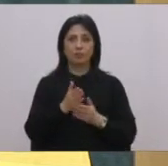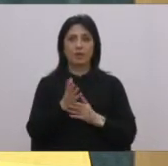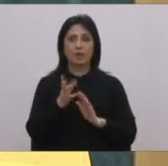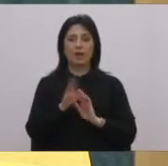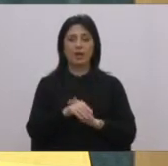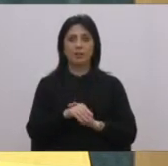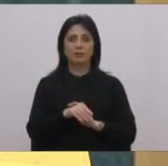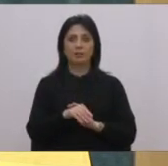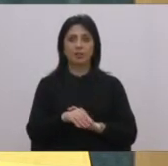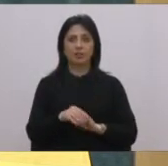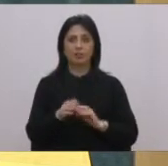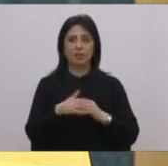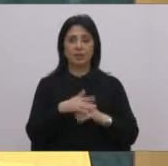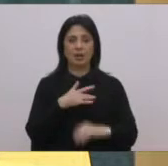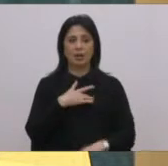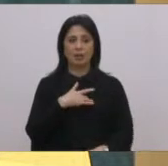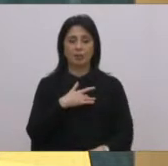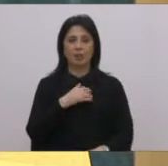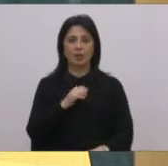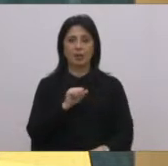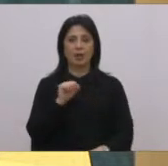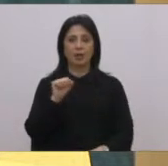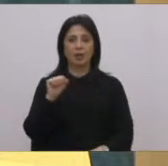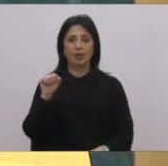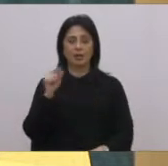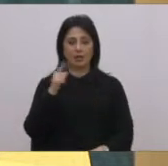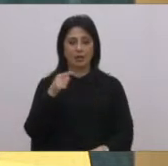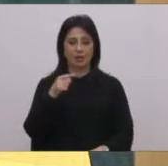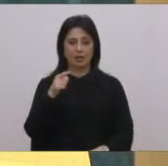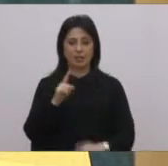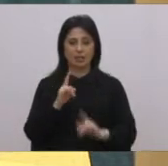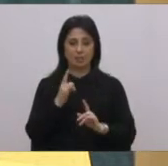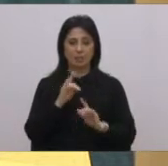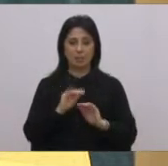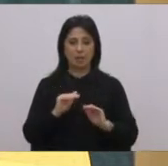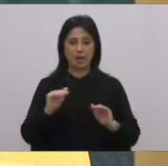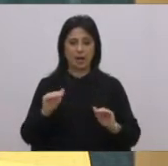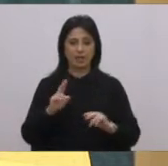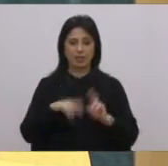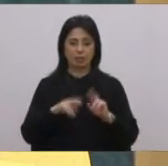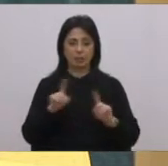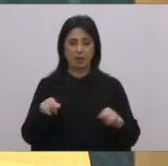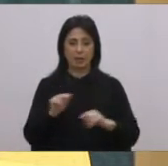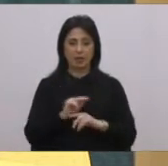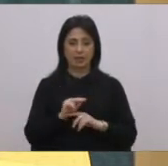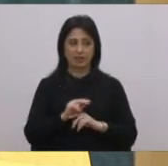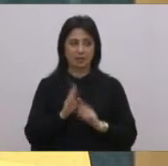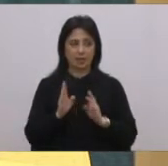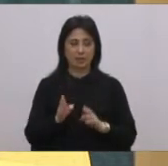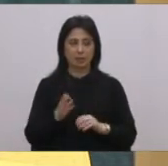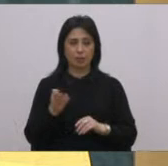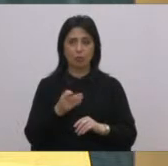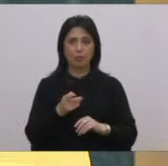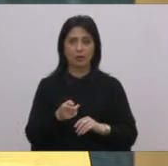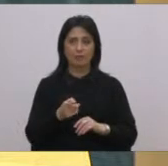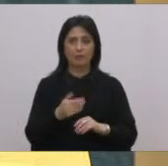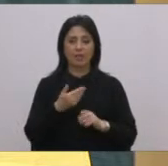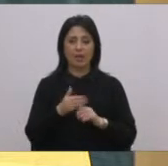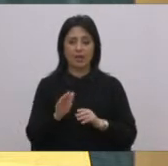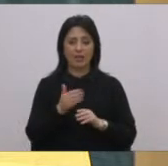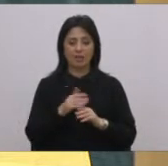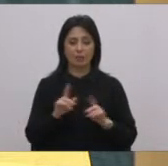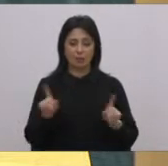ფარგლებშიც დაახლოებით 1000-მდე ბაღის მშენებლობა რეაბილიტაცია არის განსაზღვრული, რომელიც